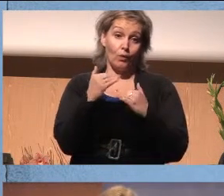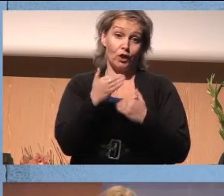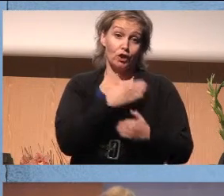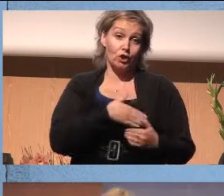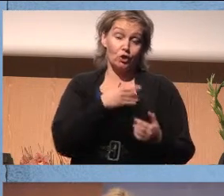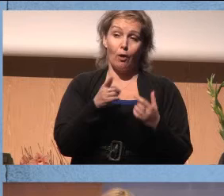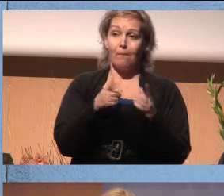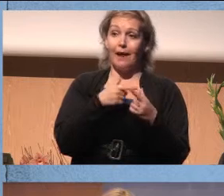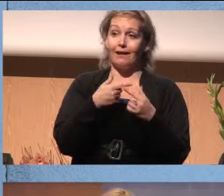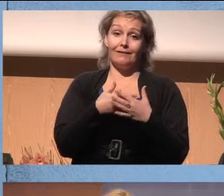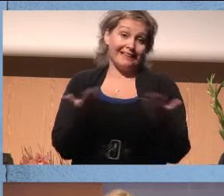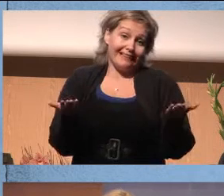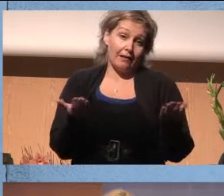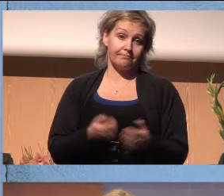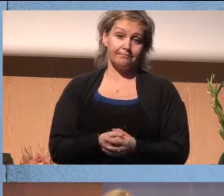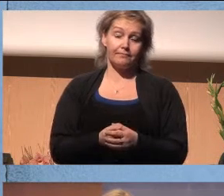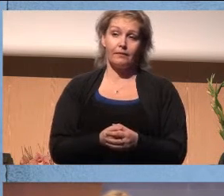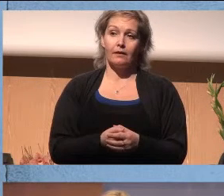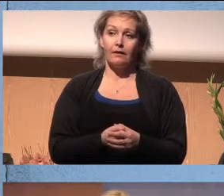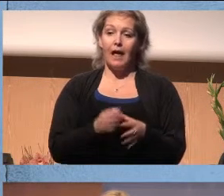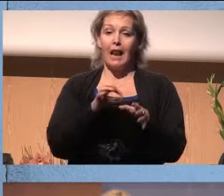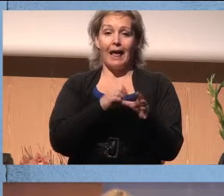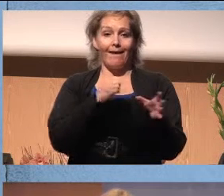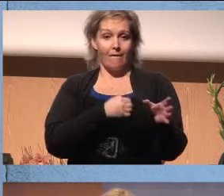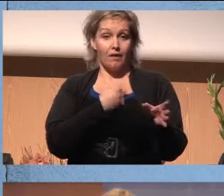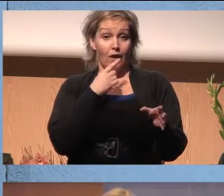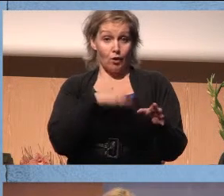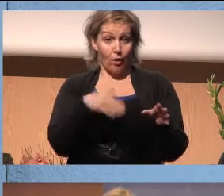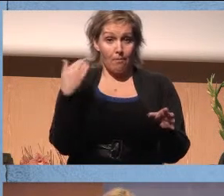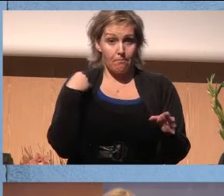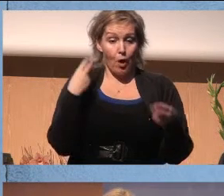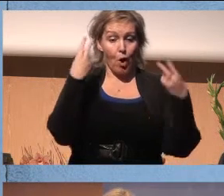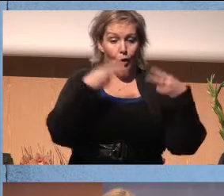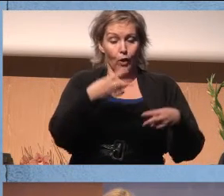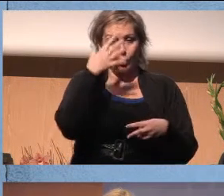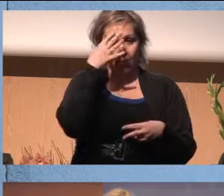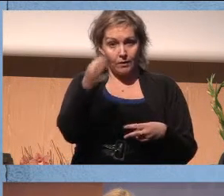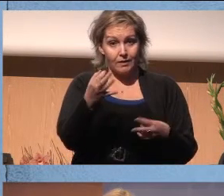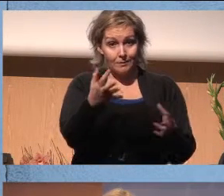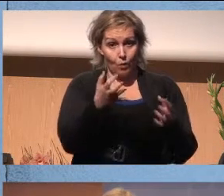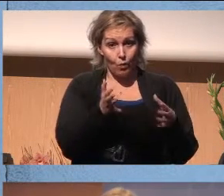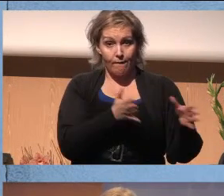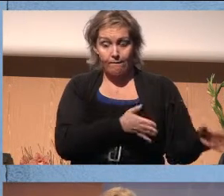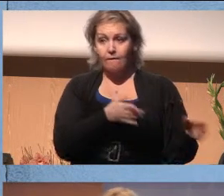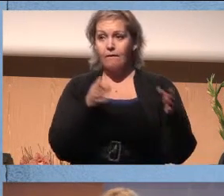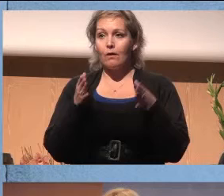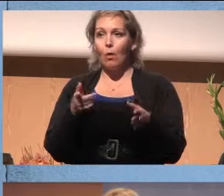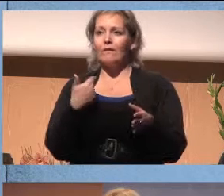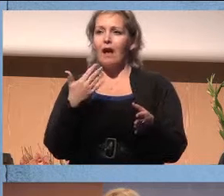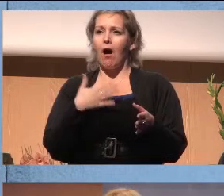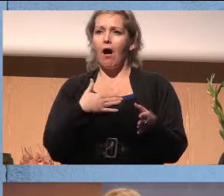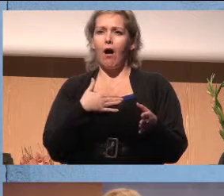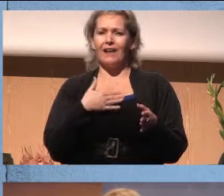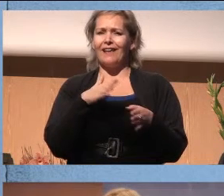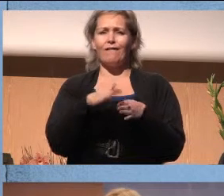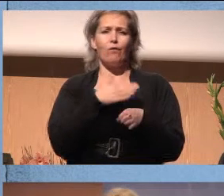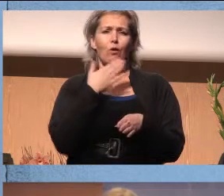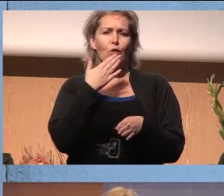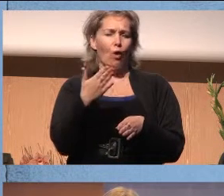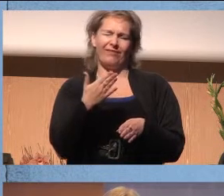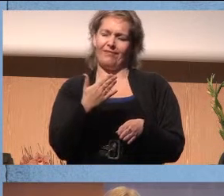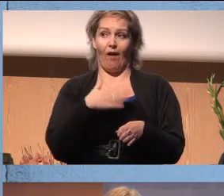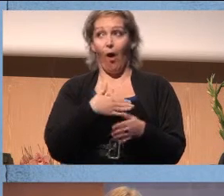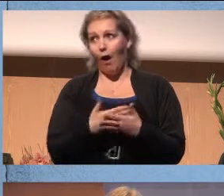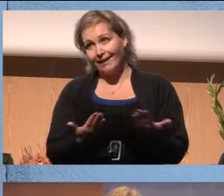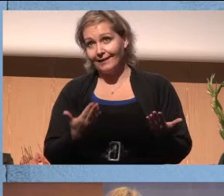sykdom eller ikke. Legevakten har jeg vært inne på, både rolle- og kompetansebehovet. Så har vi ikke et fullgodt, vi har